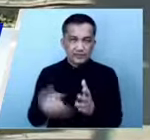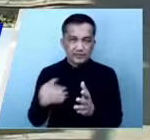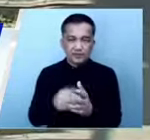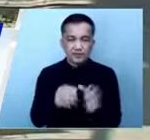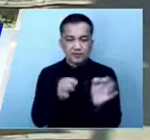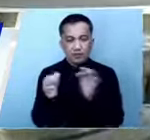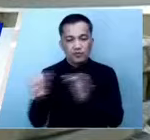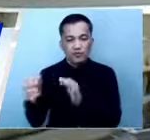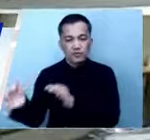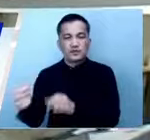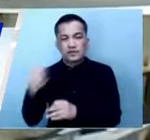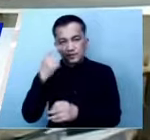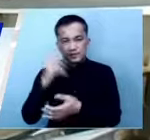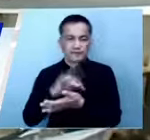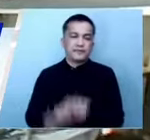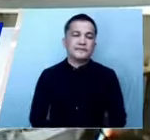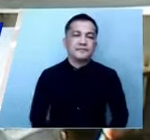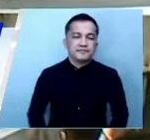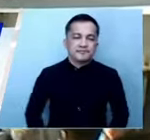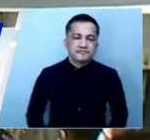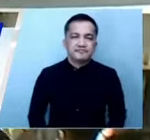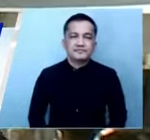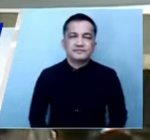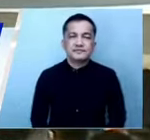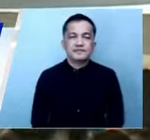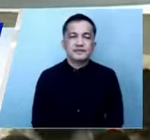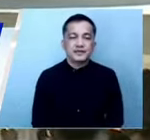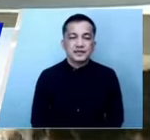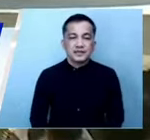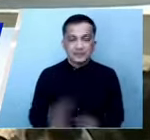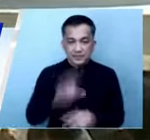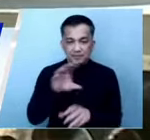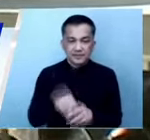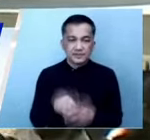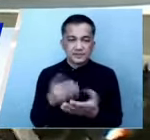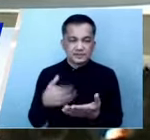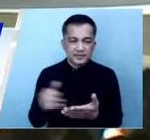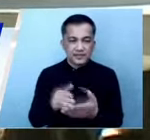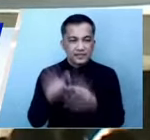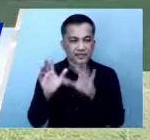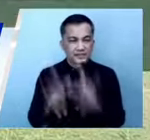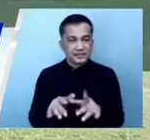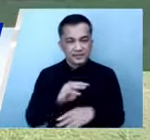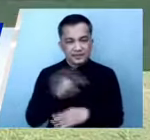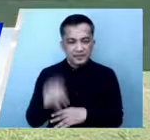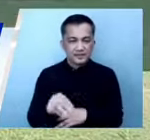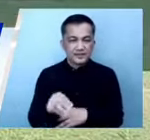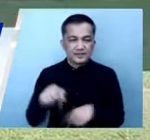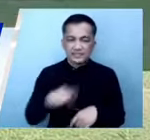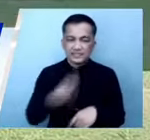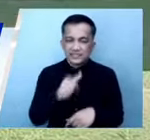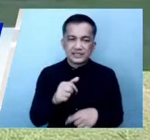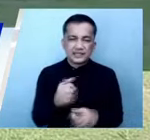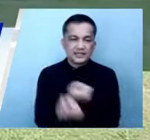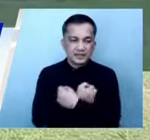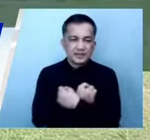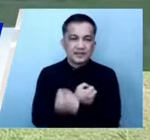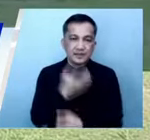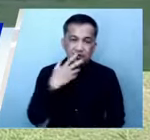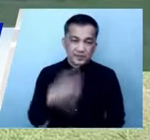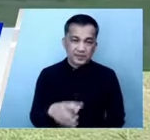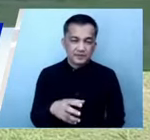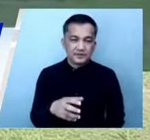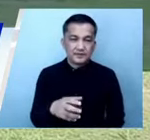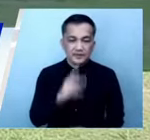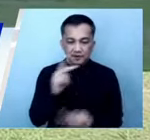sa pandemic. Kabilang sa mga kanta sa album ang Raining in Manila, This Ain't Love at Umiinit na perfect song